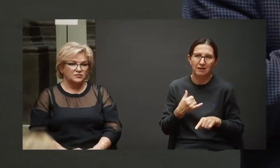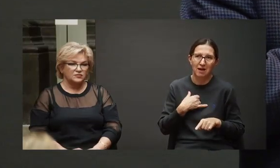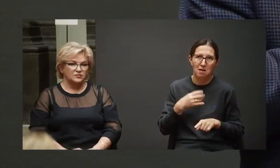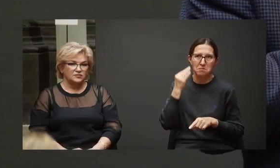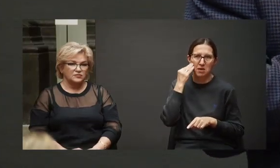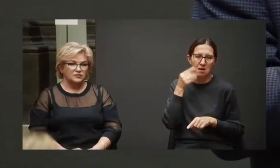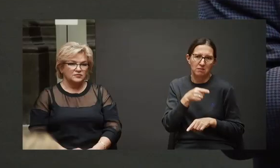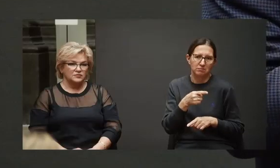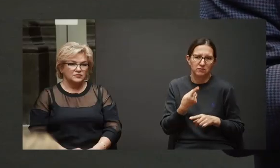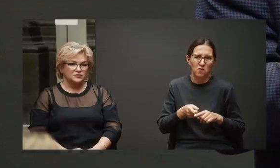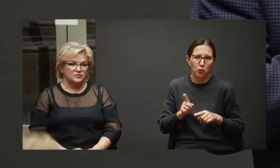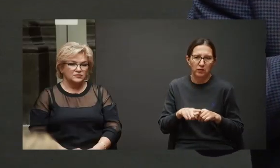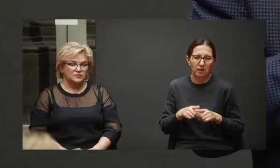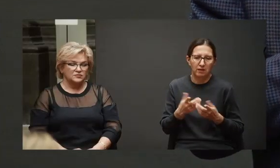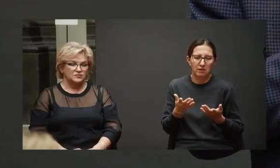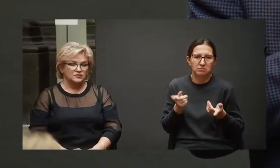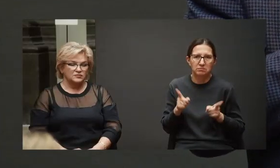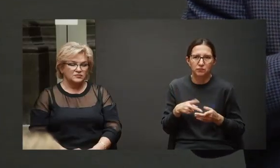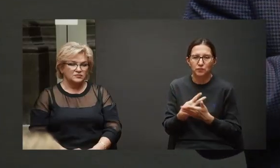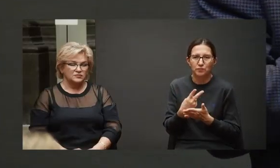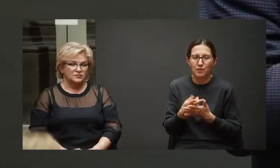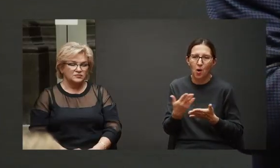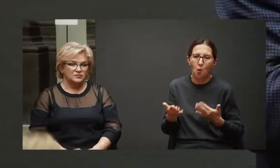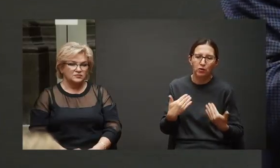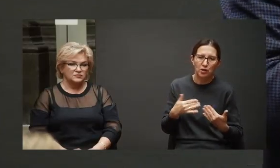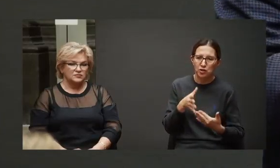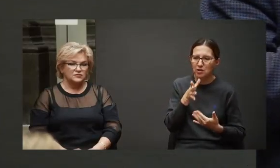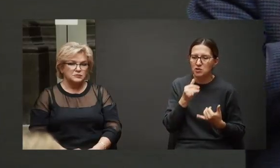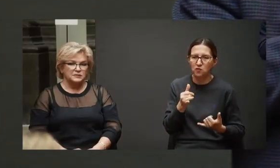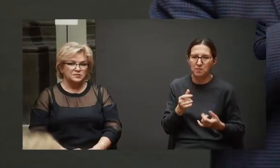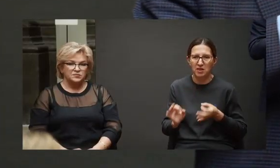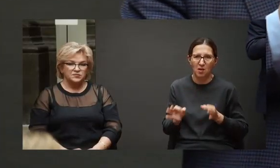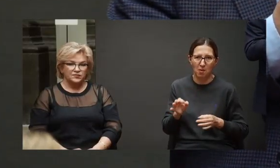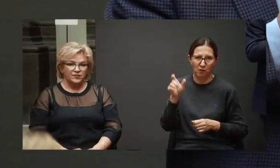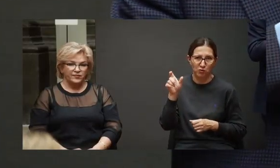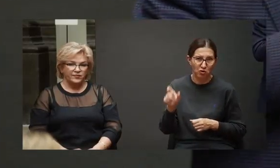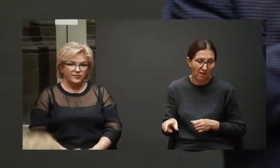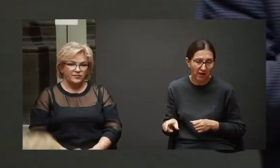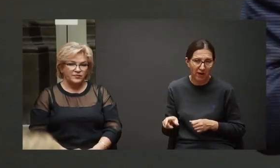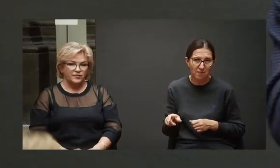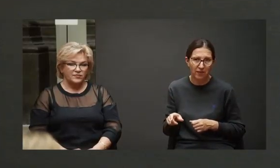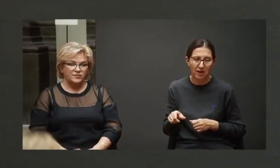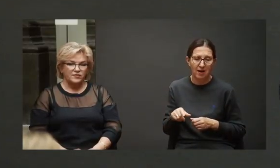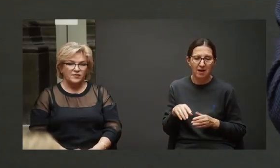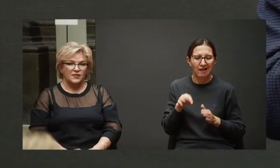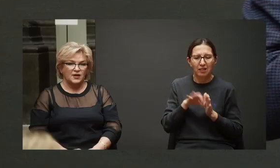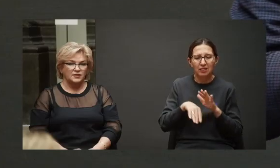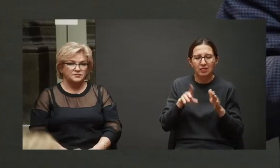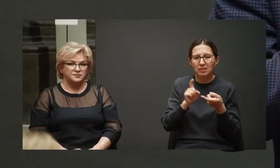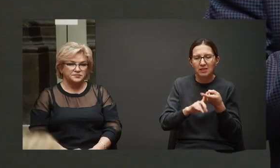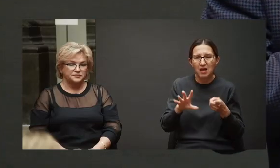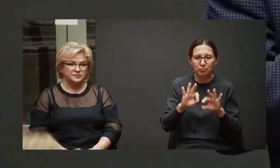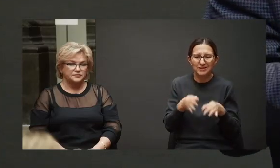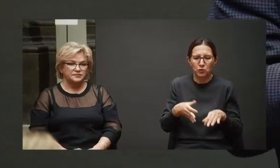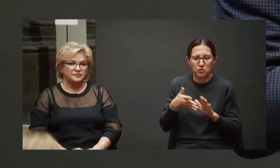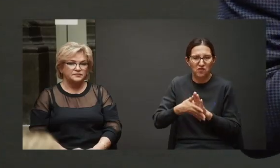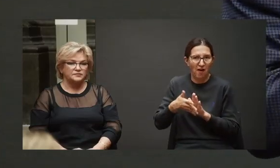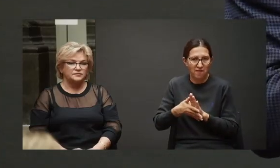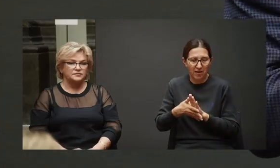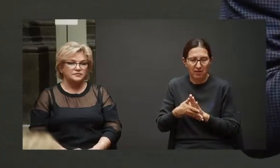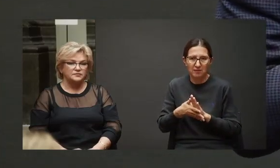точка отсчета вот этих отношений современного, нормального современного человека, не искусствоведа, и